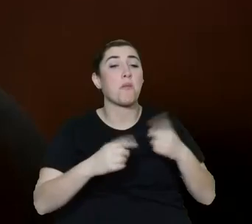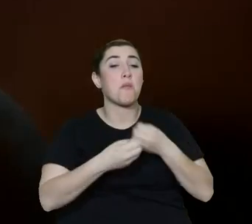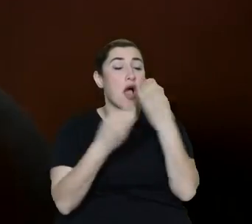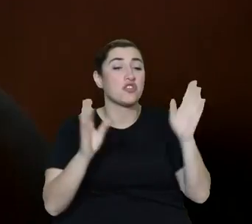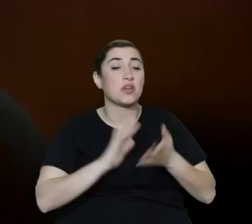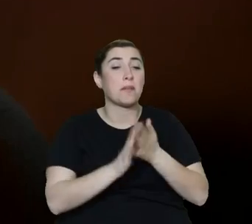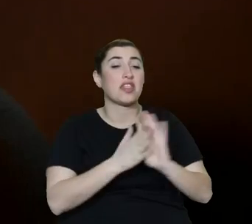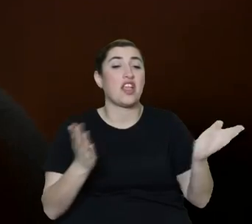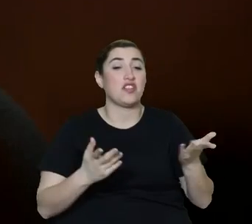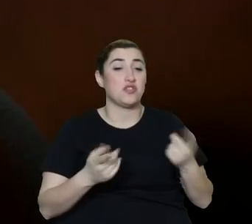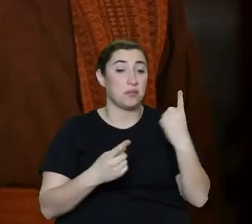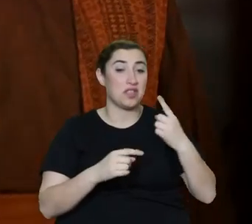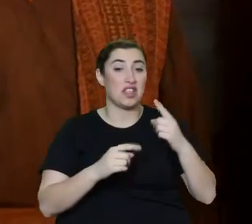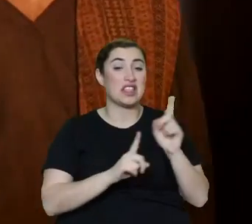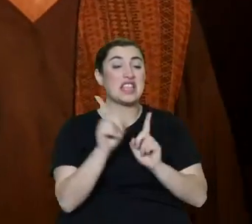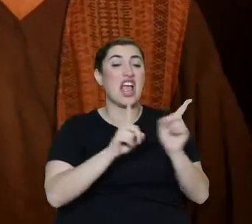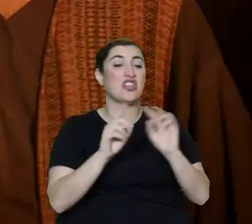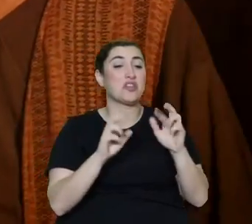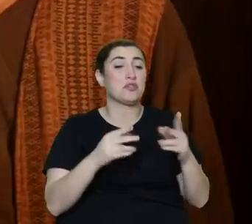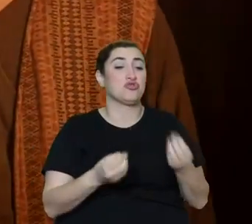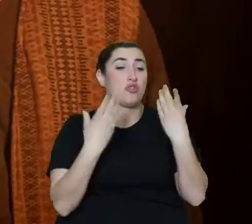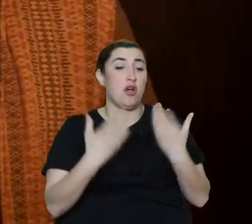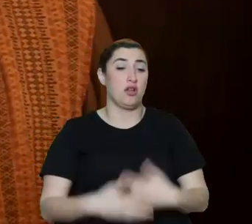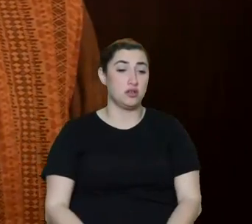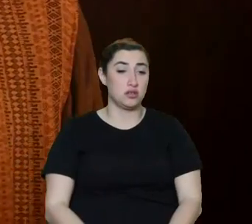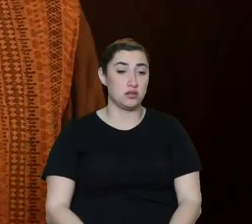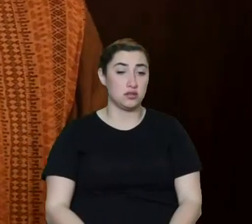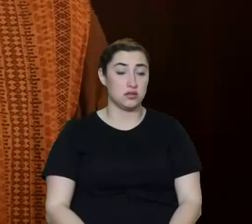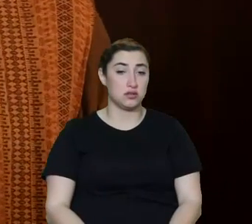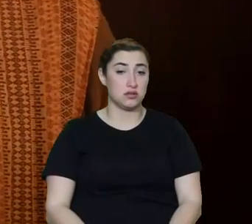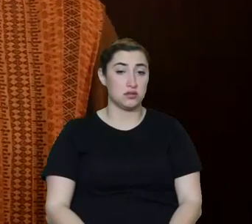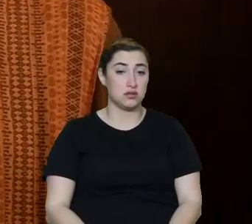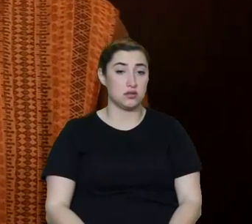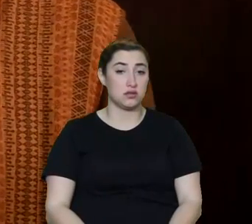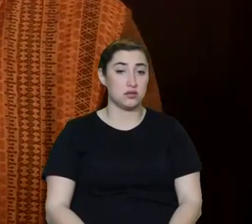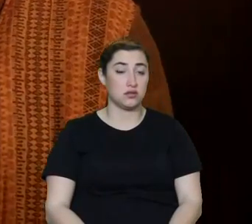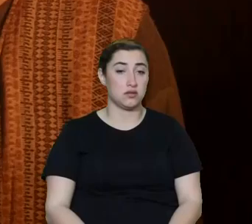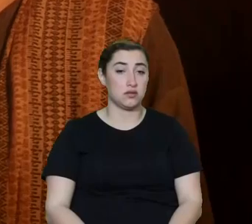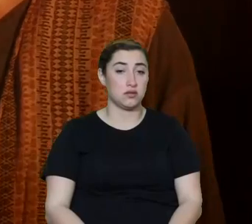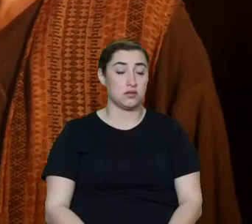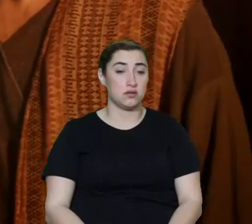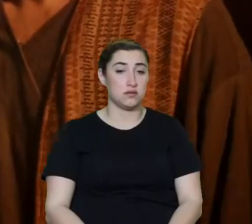bahçe. Diken basar bir dikenlik olurdu çoktan. Sesleri duyup durdu. Mahkemeye veririm der durur.